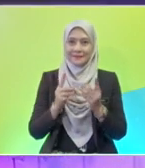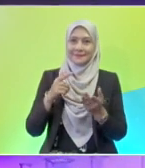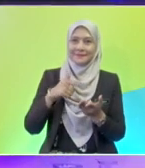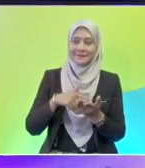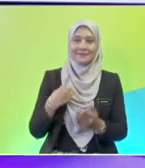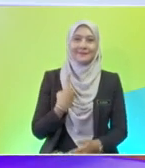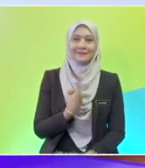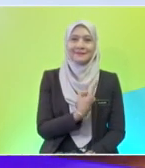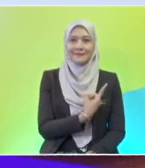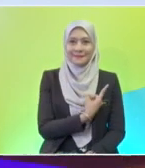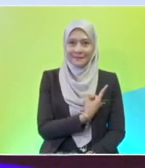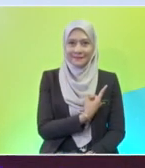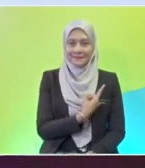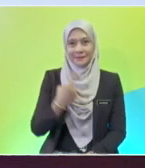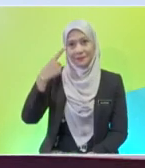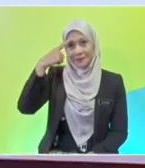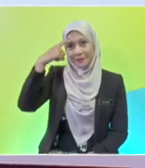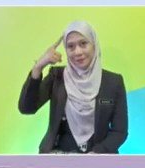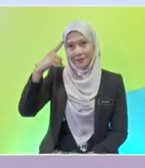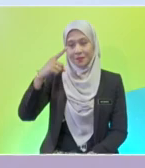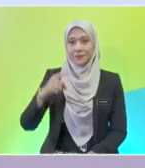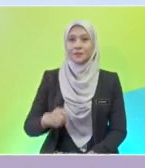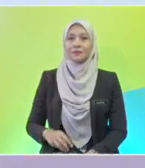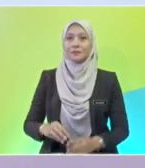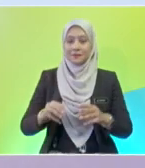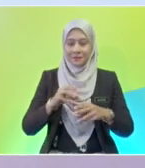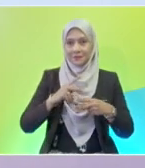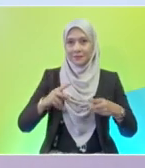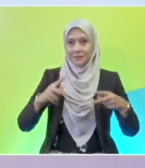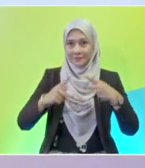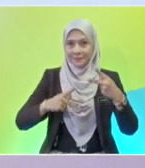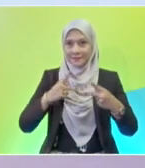membagi kimia kertas 1 SV bersama